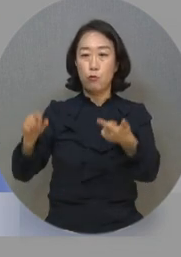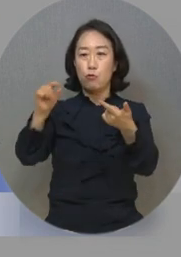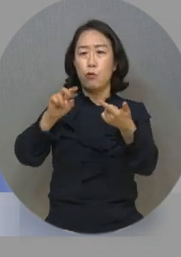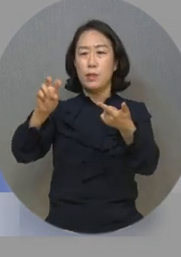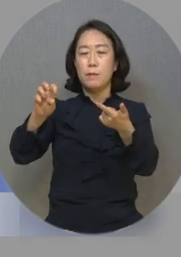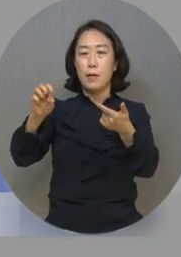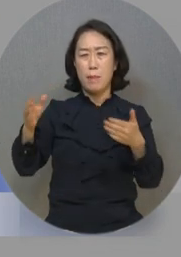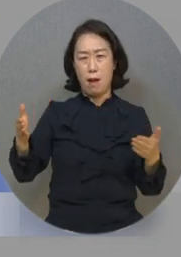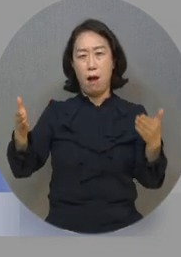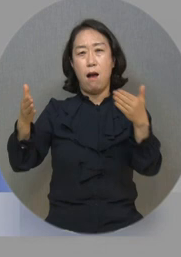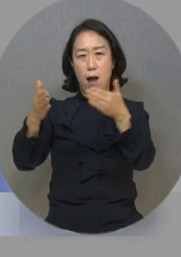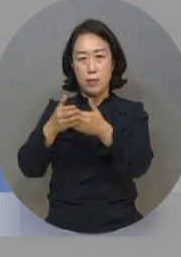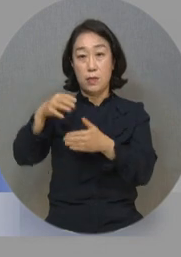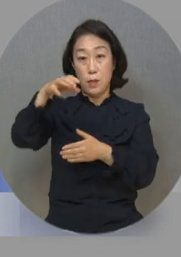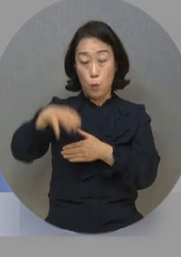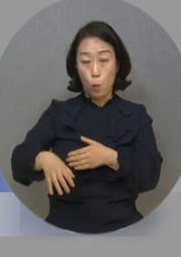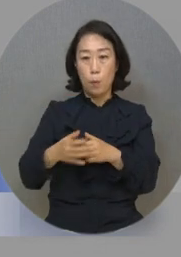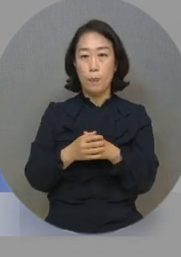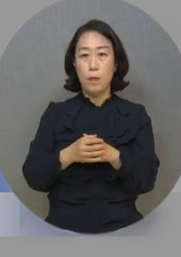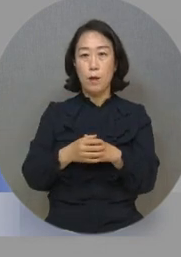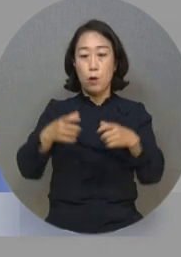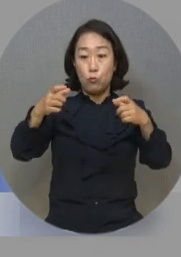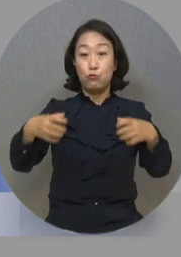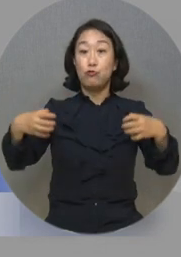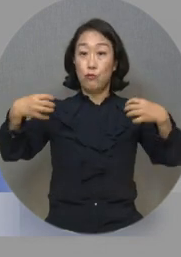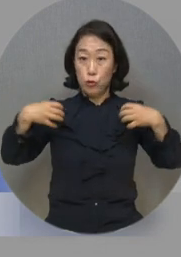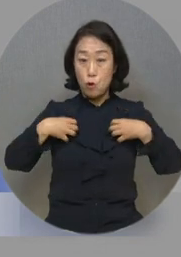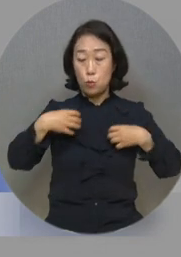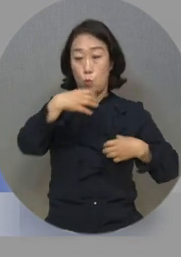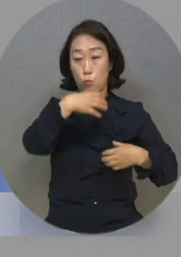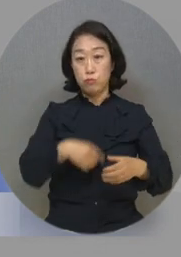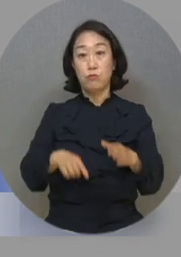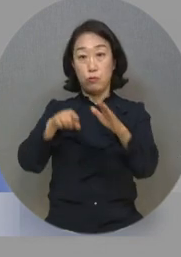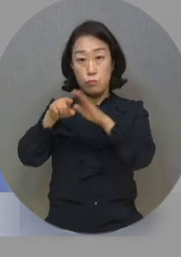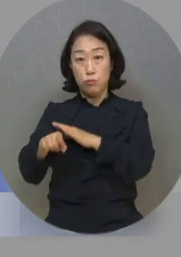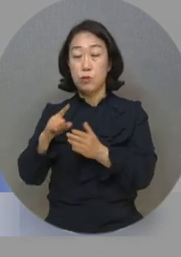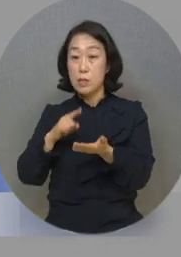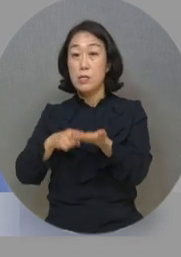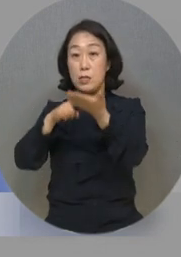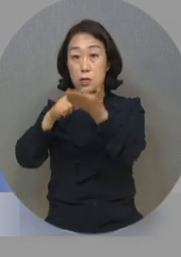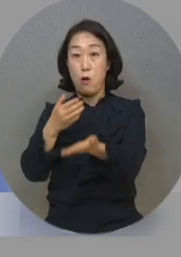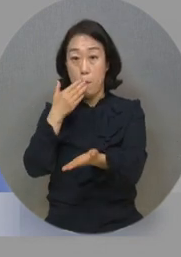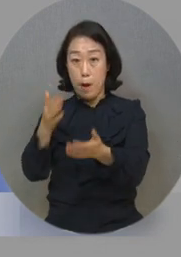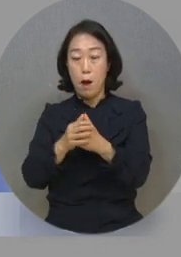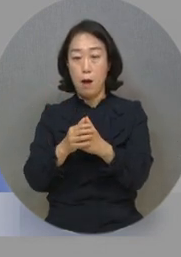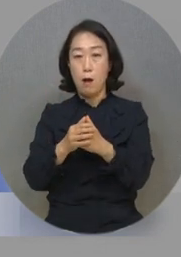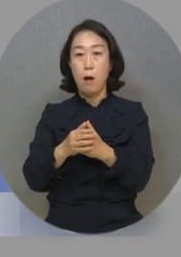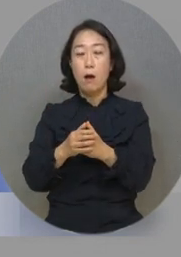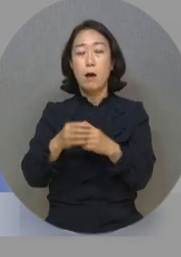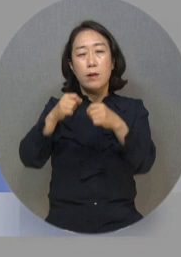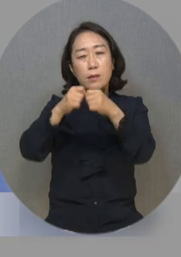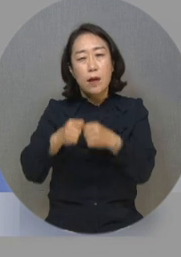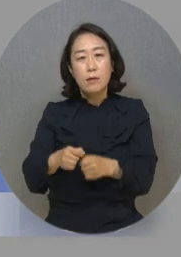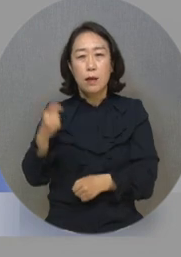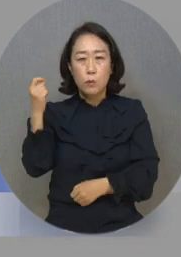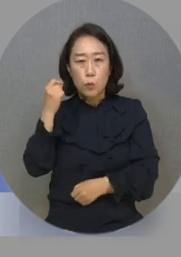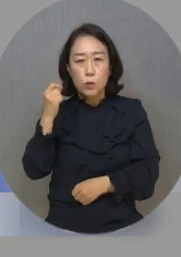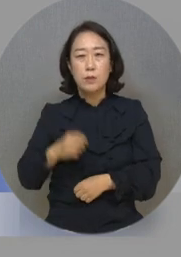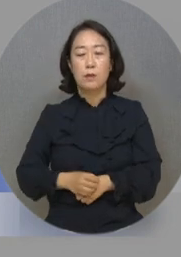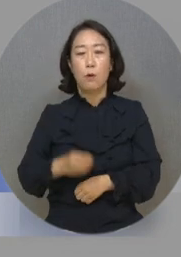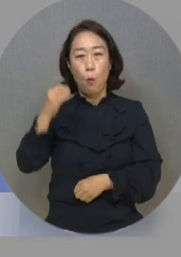23일까지 거주지 관할 구청 또는 동 주민센터에서 신청 가능하며 정보통신